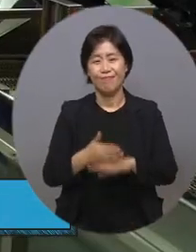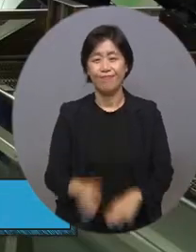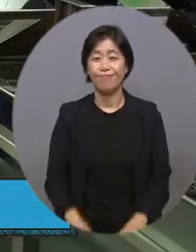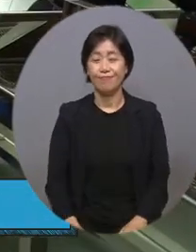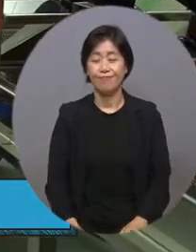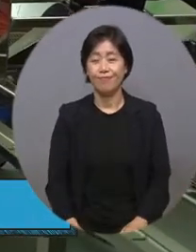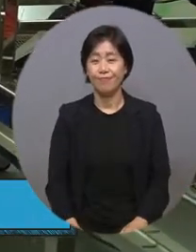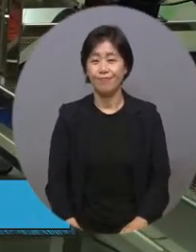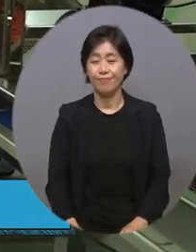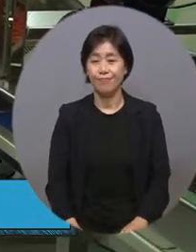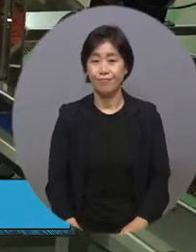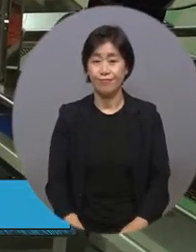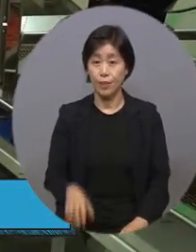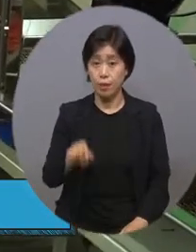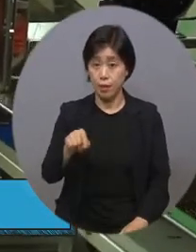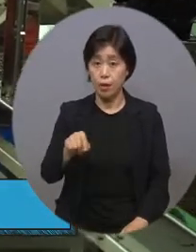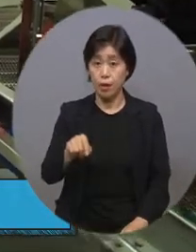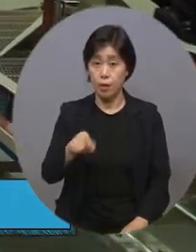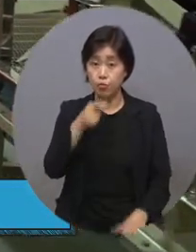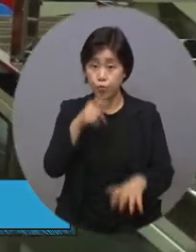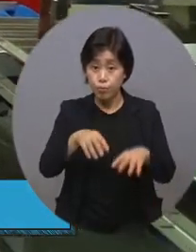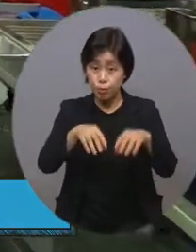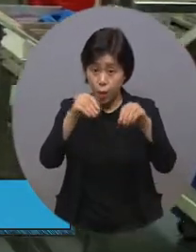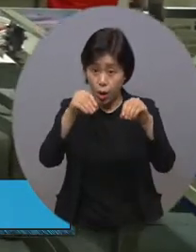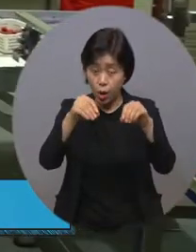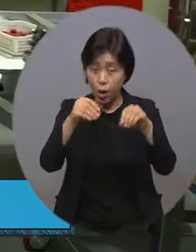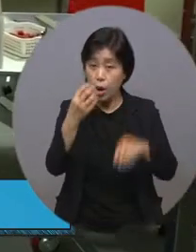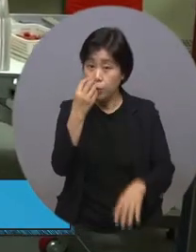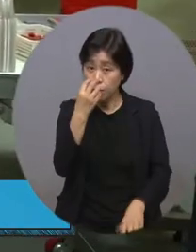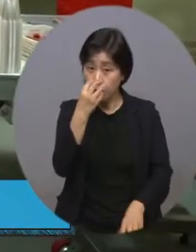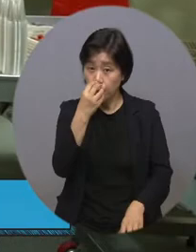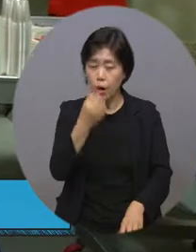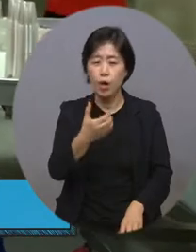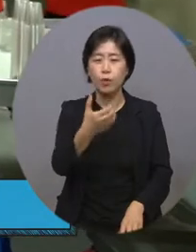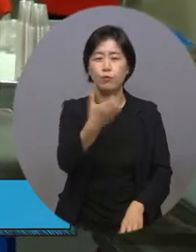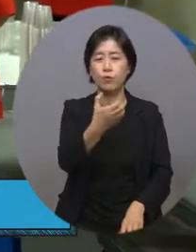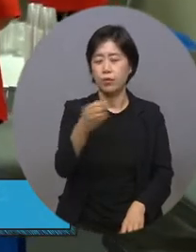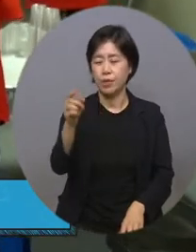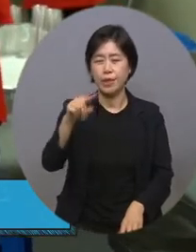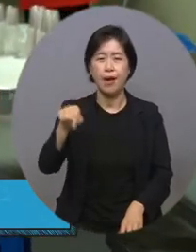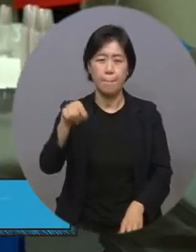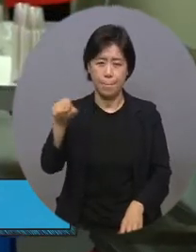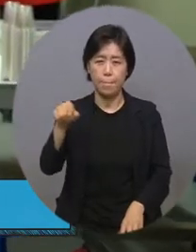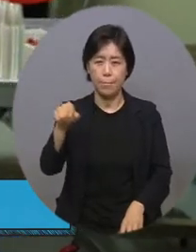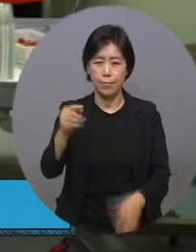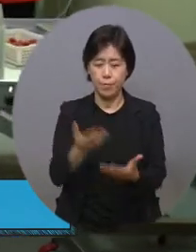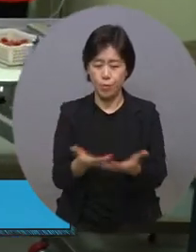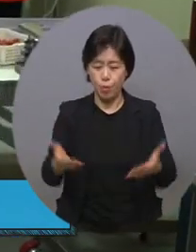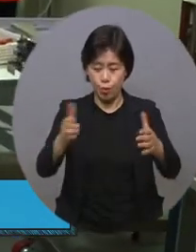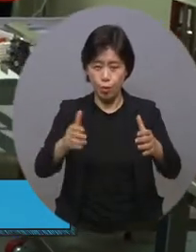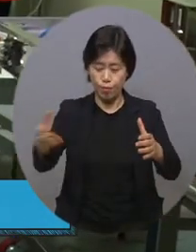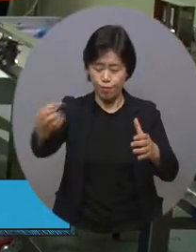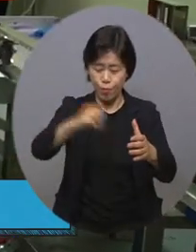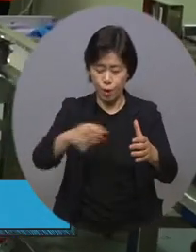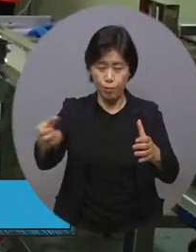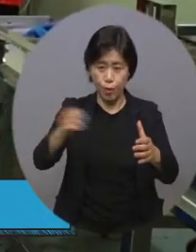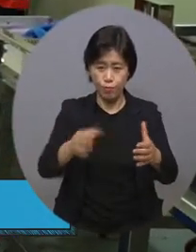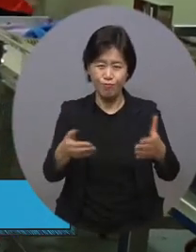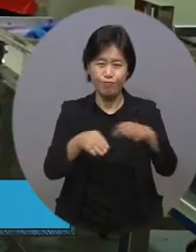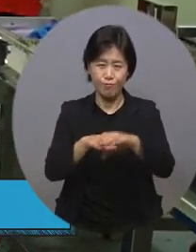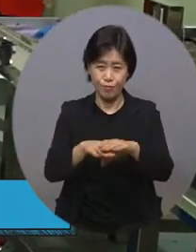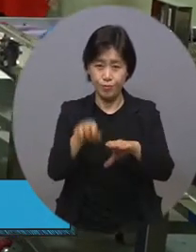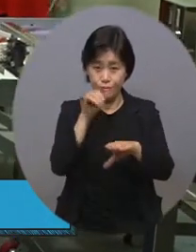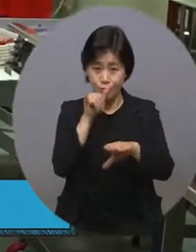하면 이제 말려진 토마토를 네. 50g 이상이 남기도록 계량을 해서 네. 컵에다 담는 작업을 하고 네. 이후에